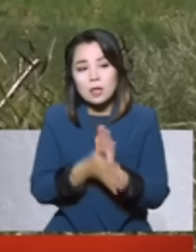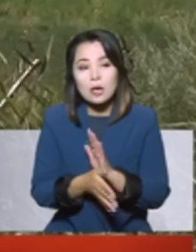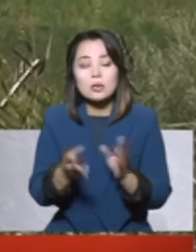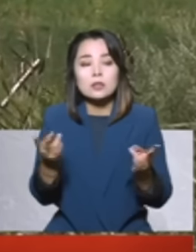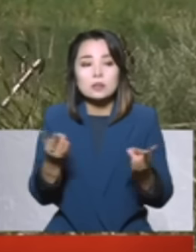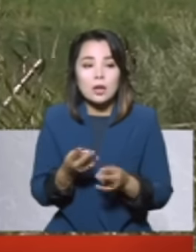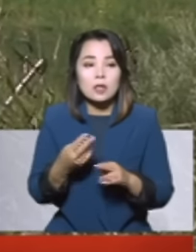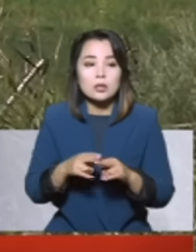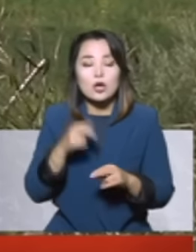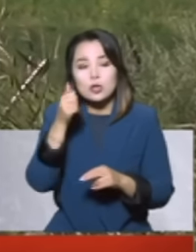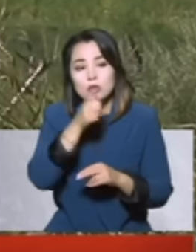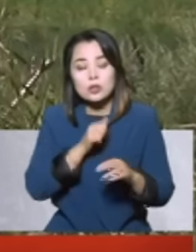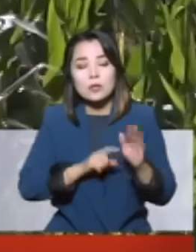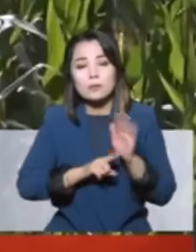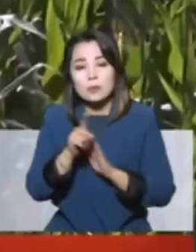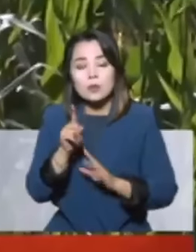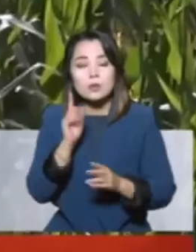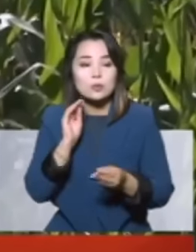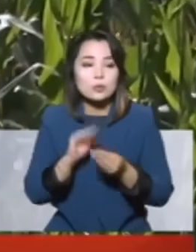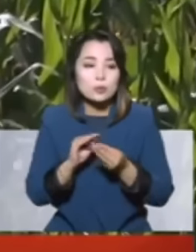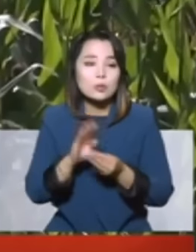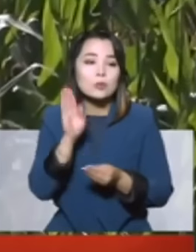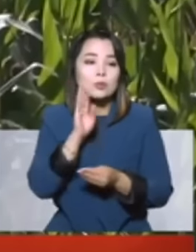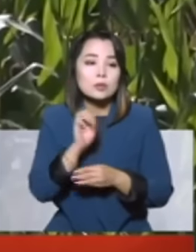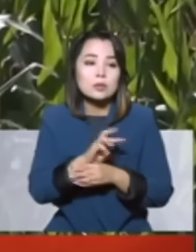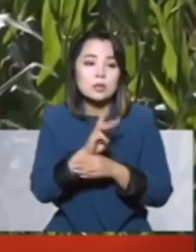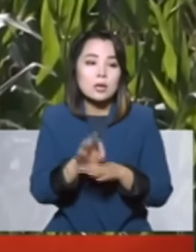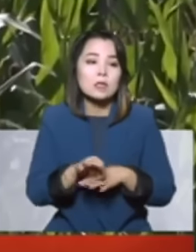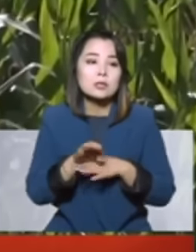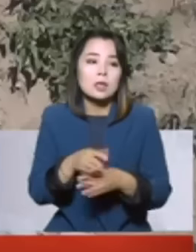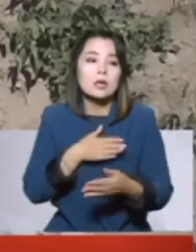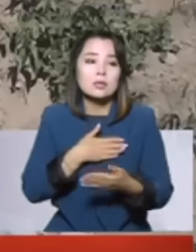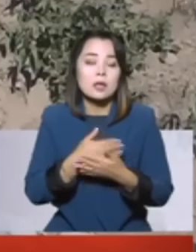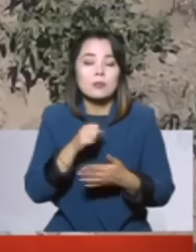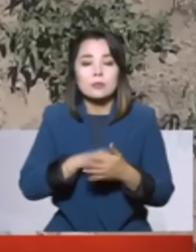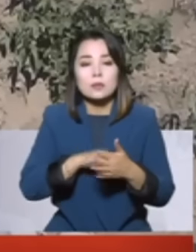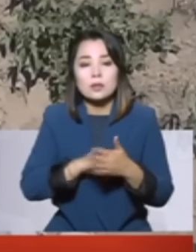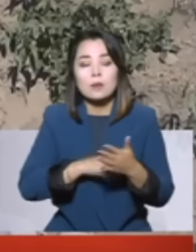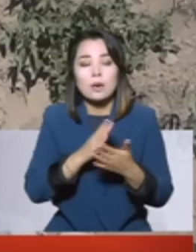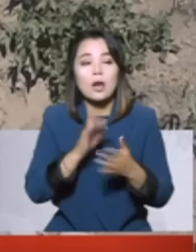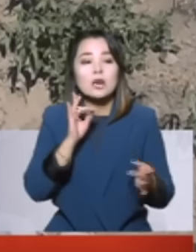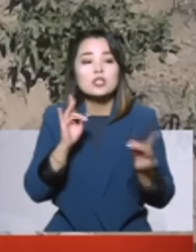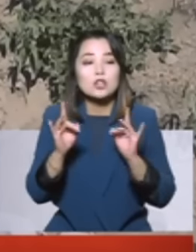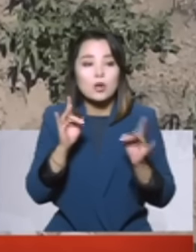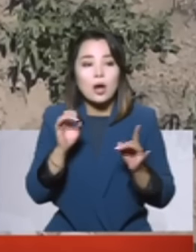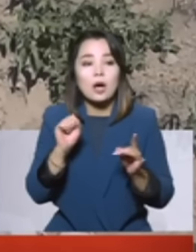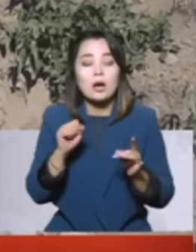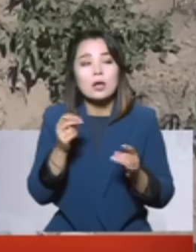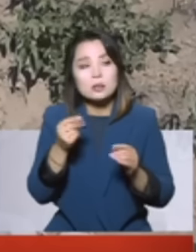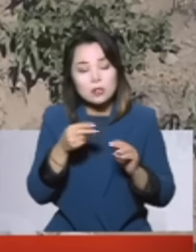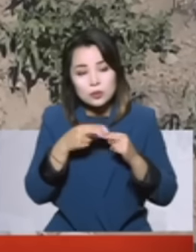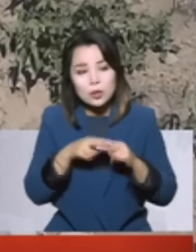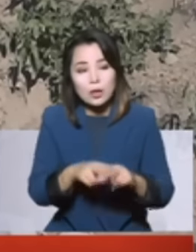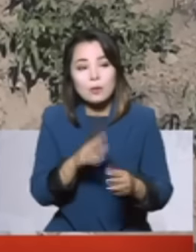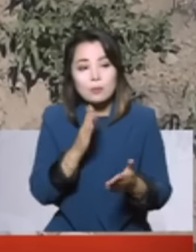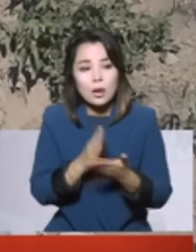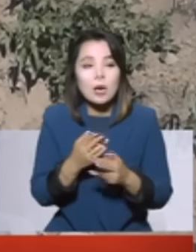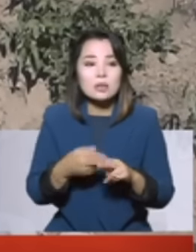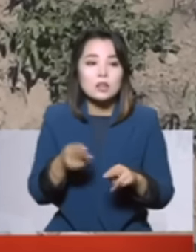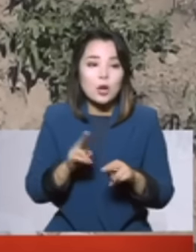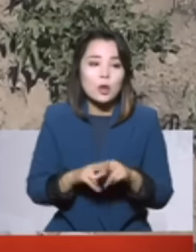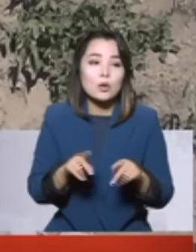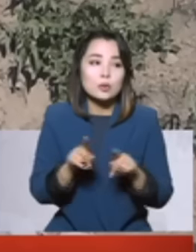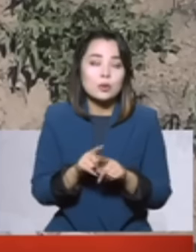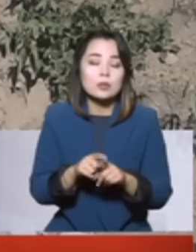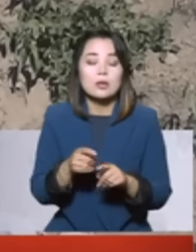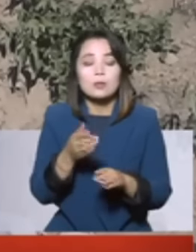игеруге және жыл бойына сумен тұрақты қамтамасыз етуге септігін тигізеді. Теуге ақша бөлінді, теу жасалса, ары қарай